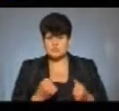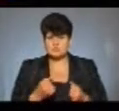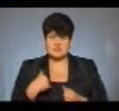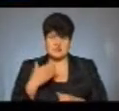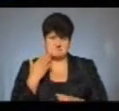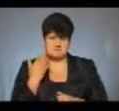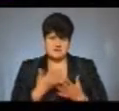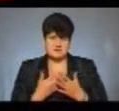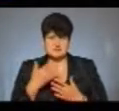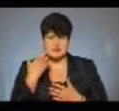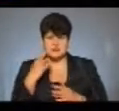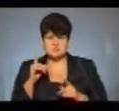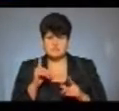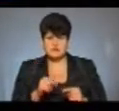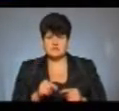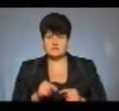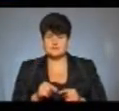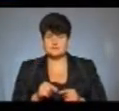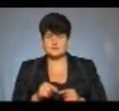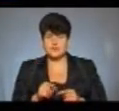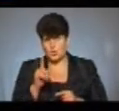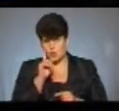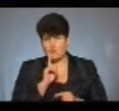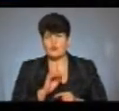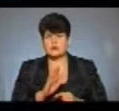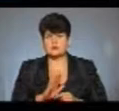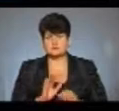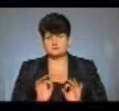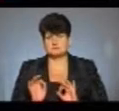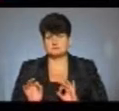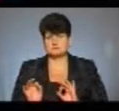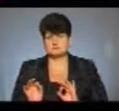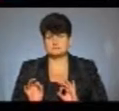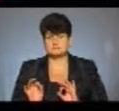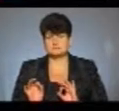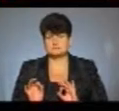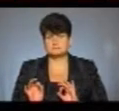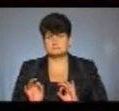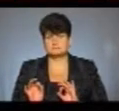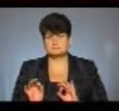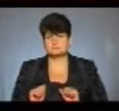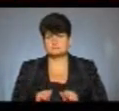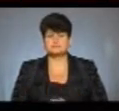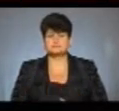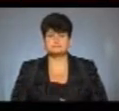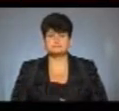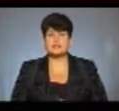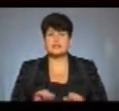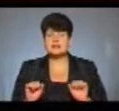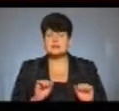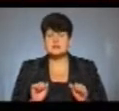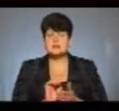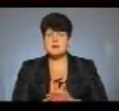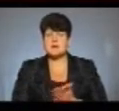легше виїхати на нього, з нього виїхати, ну, комфортніше і безпечніше, ну, чисто на мою думку. Керівниця